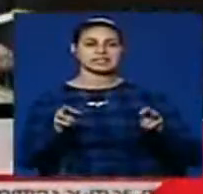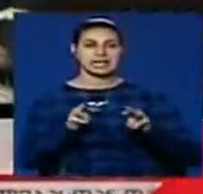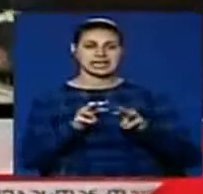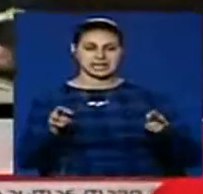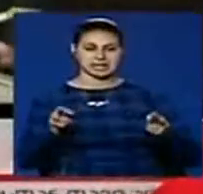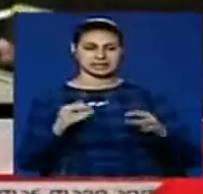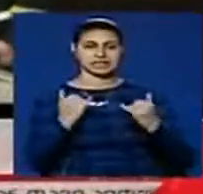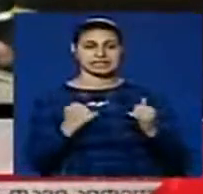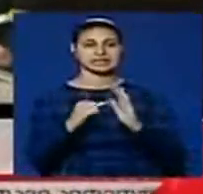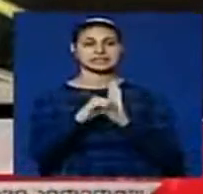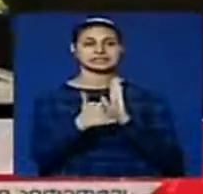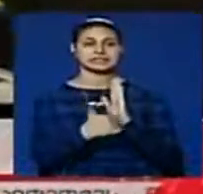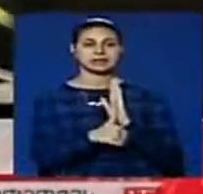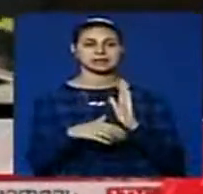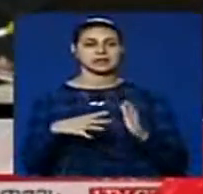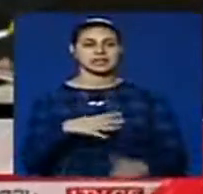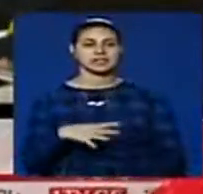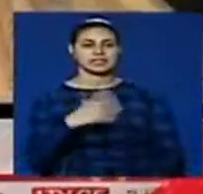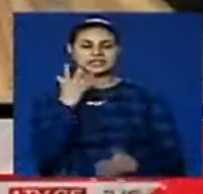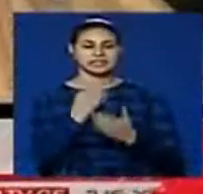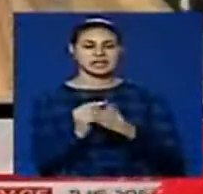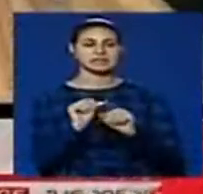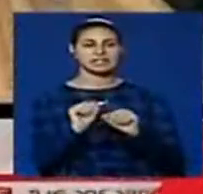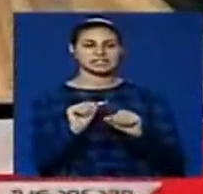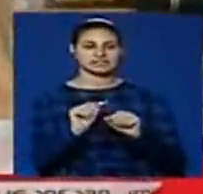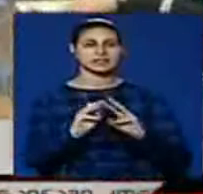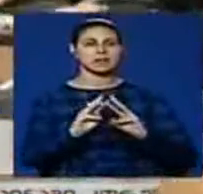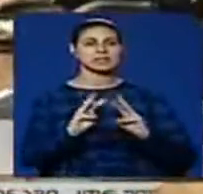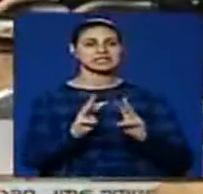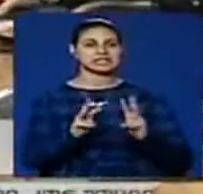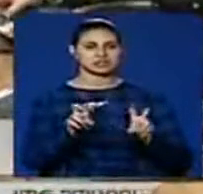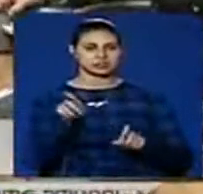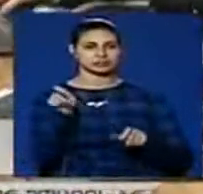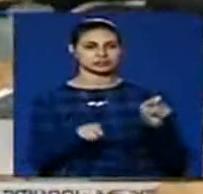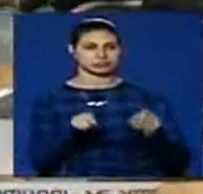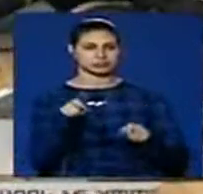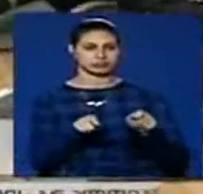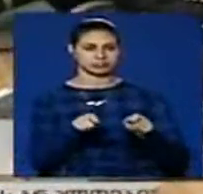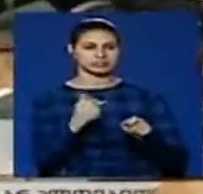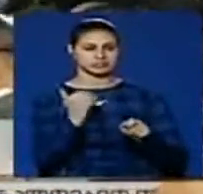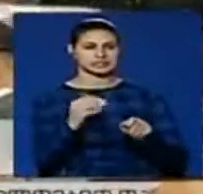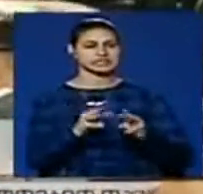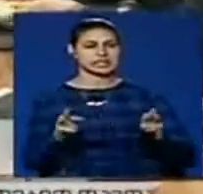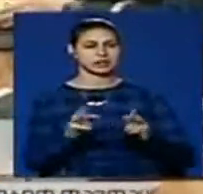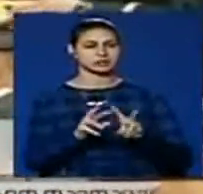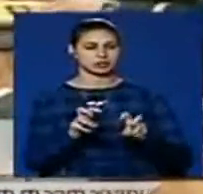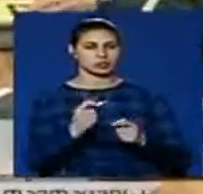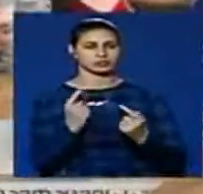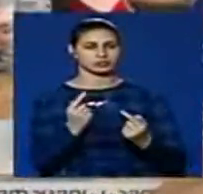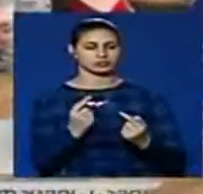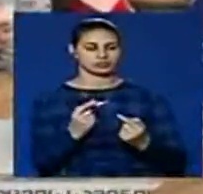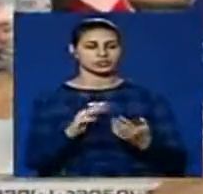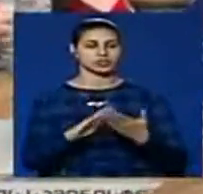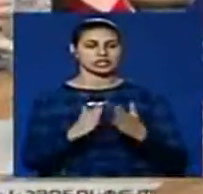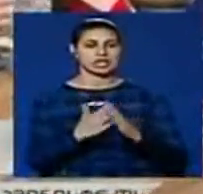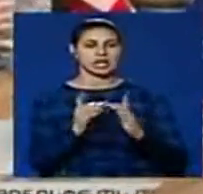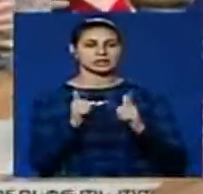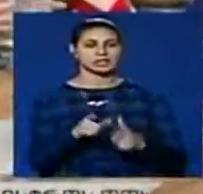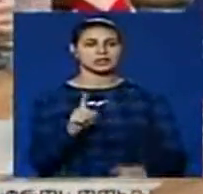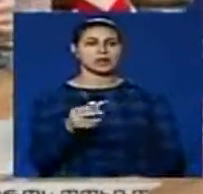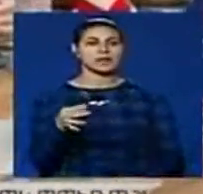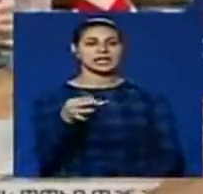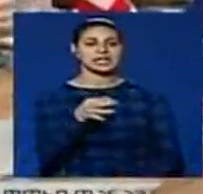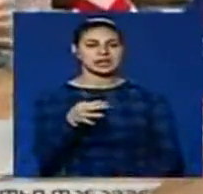16 ქვეყნის თავდაცვის პირველი პირები თავდაცვის სამინისტროების პირველი პირები შეთანხმდნენ, რომ